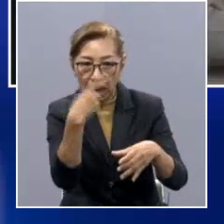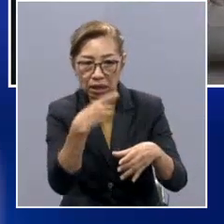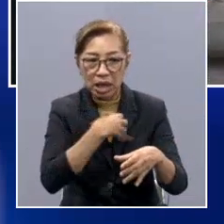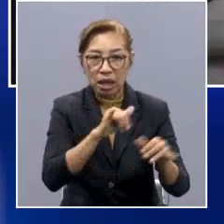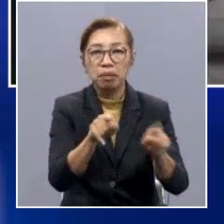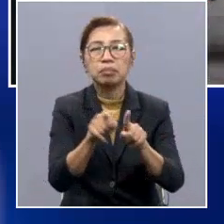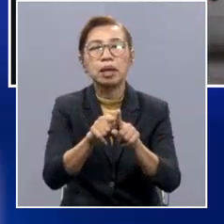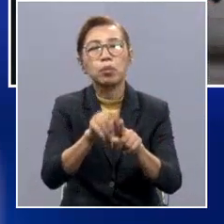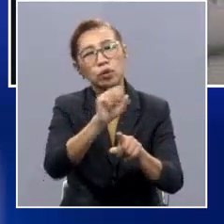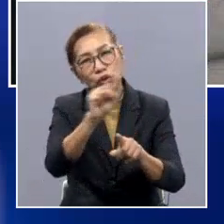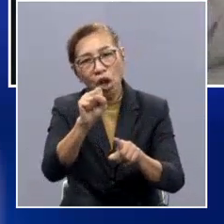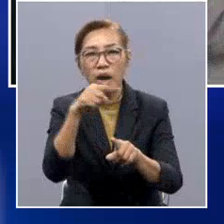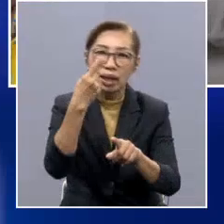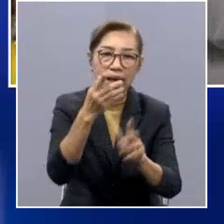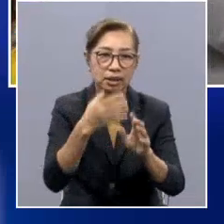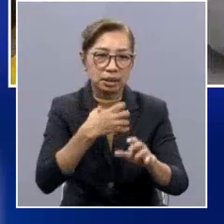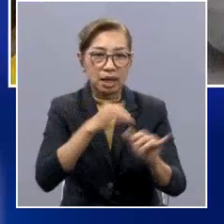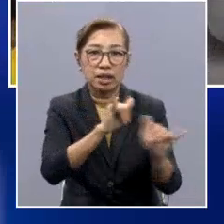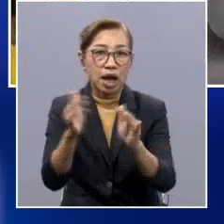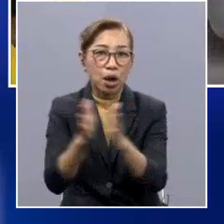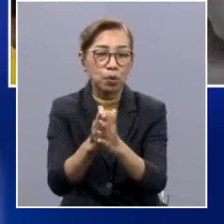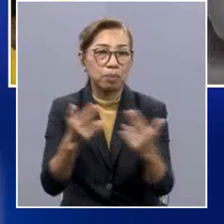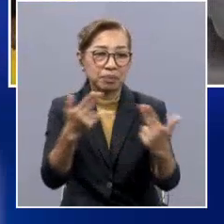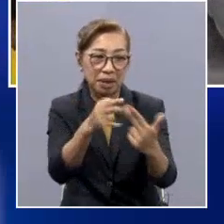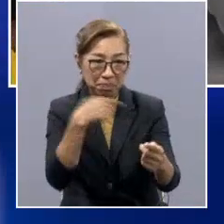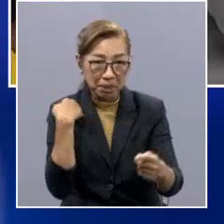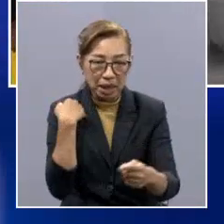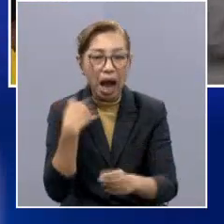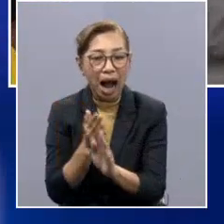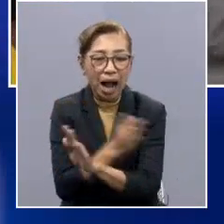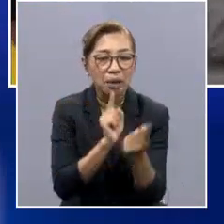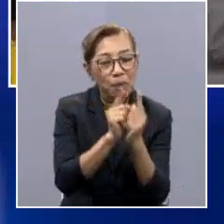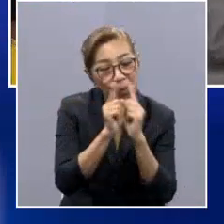ไปคุยซะหน่อยไปเรียกมาเรายังรักกันอยู่นะยังอยู่กันอยู่นะอย่างเงี้ยนะครับเป็นต้น